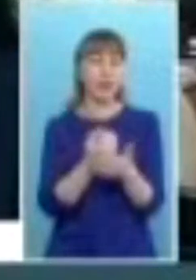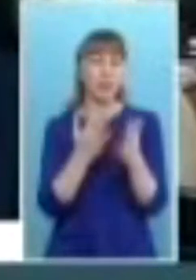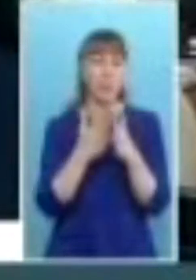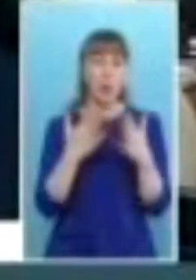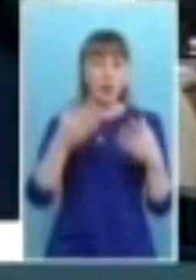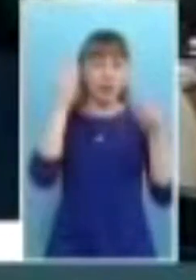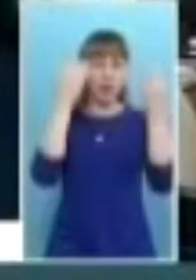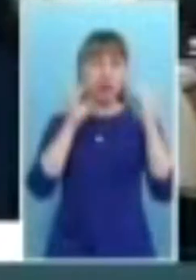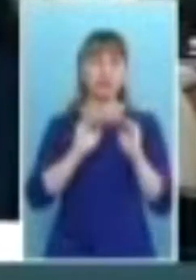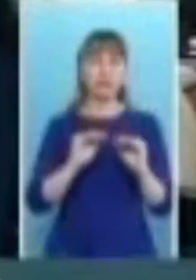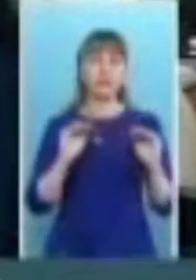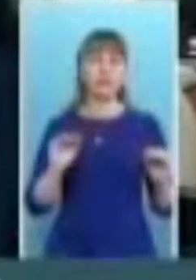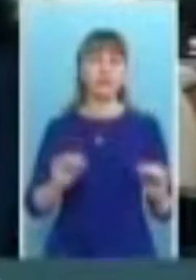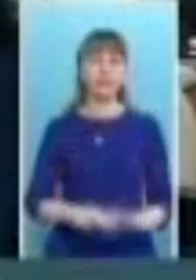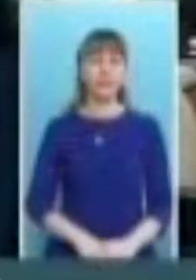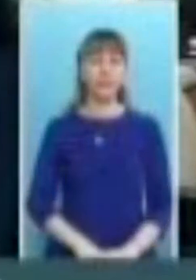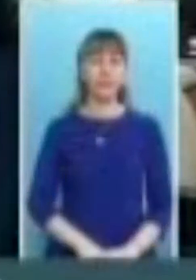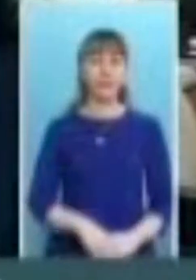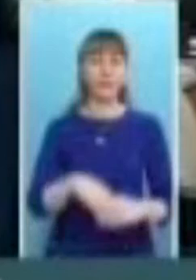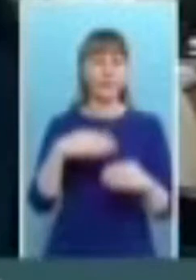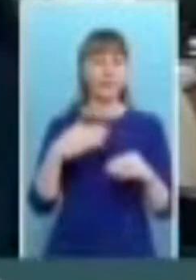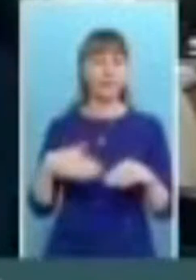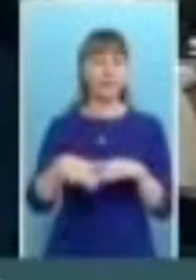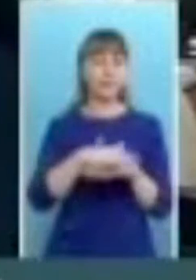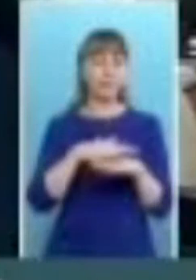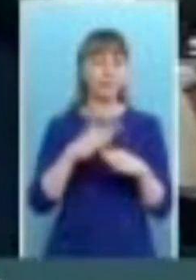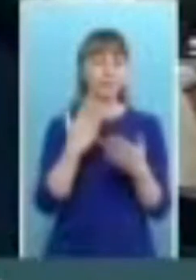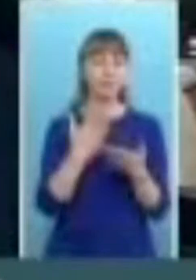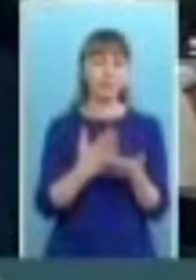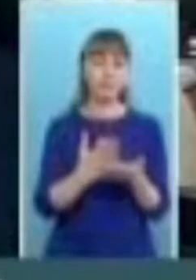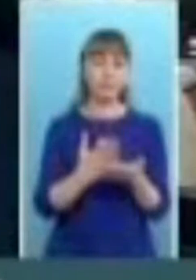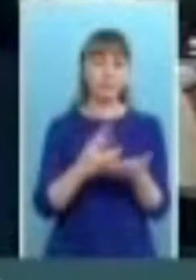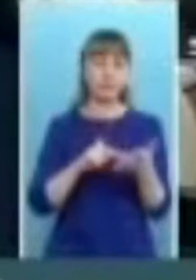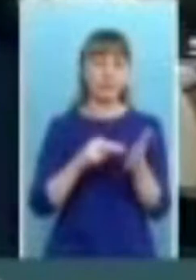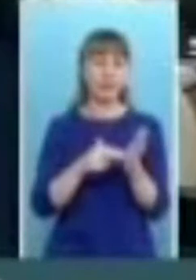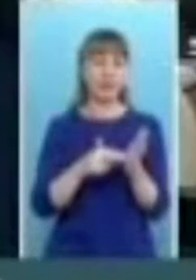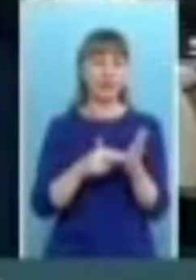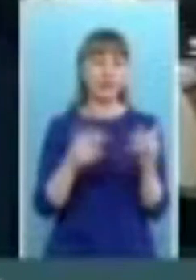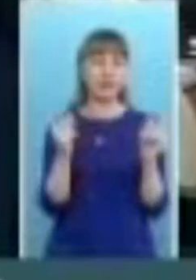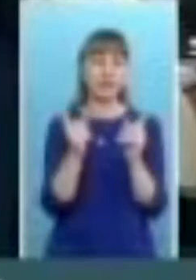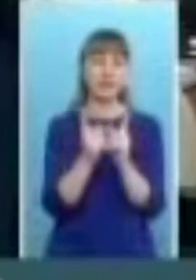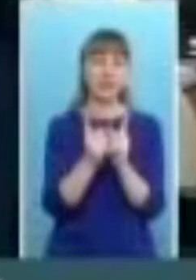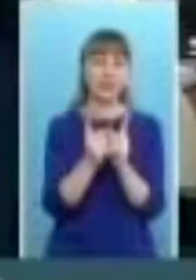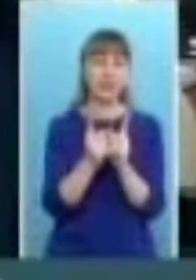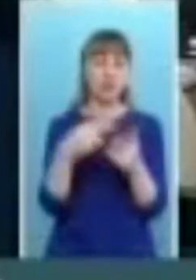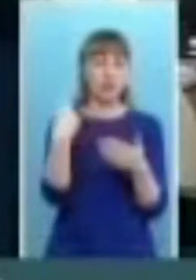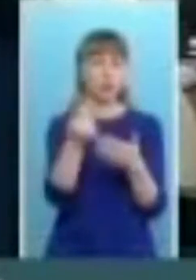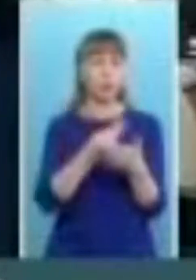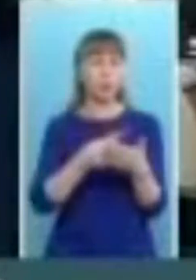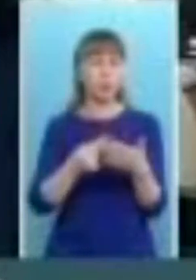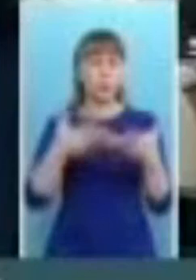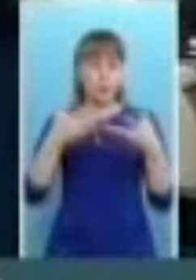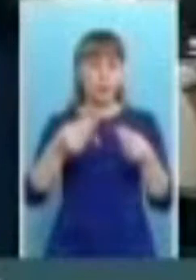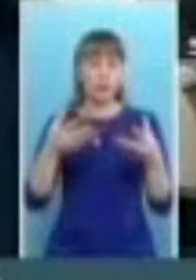мүсіншілерінің көшірмесін жасаған мүсіншілермен кездесу ұйымдастырып отырмыз. Тобыл ойшылы көптеген адамдарды шығармашылыққа